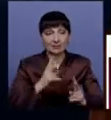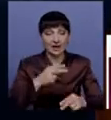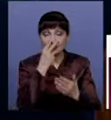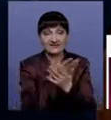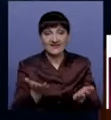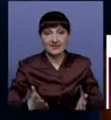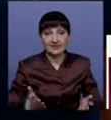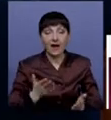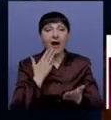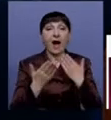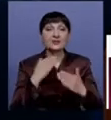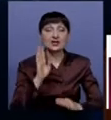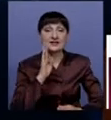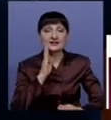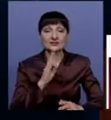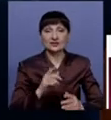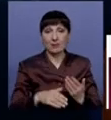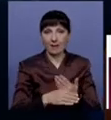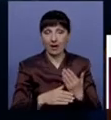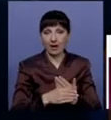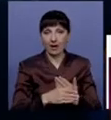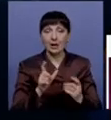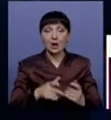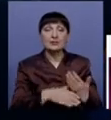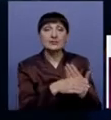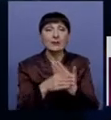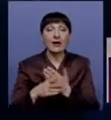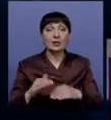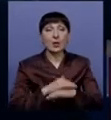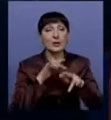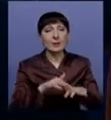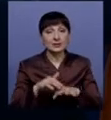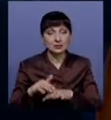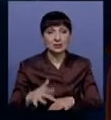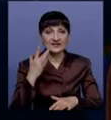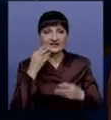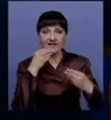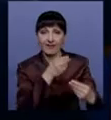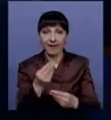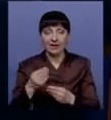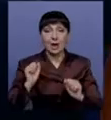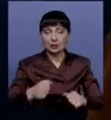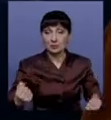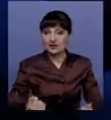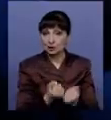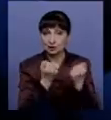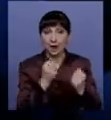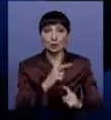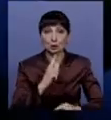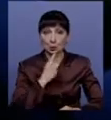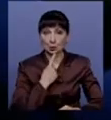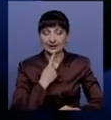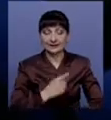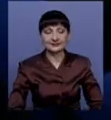недостатках. Общение с Заретой окрыляет людей. Она мотивирует окружающих на добрые поступки и всегда может поддержать в трудную минуту. Либо люди